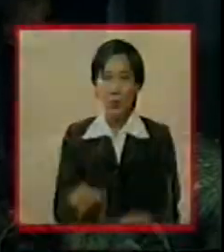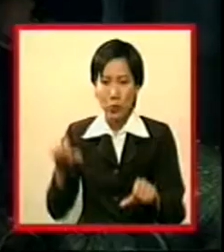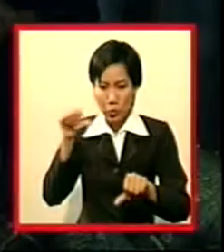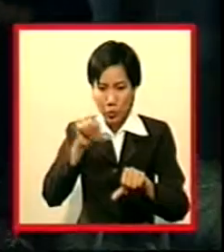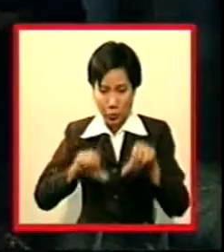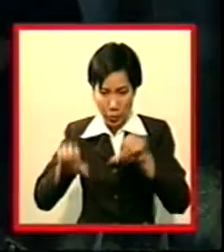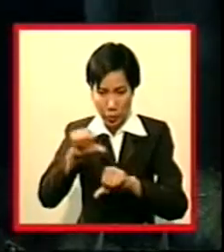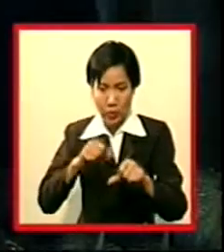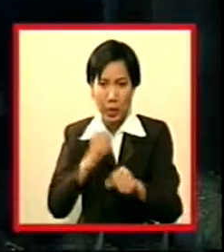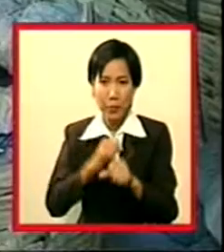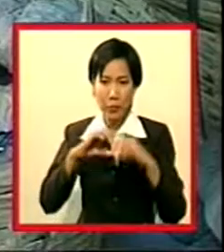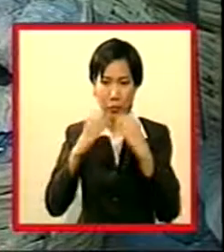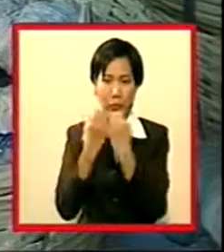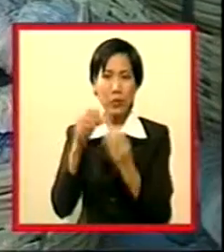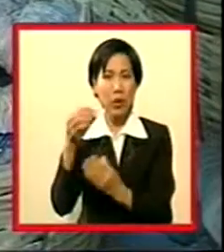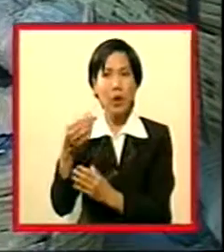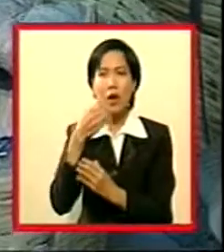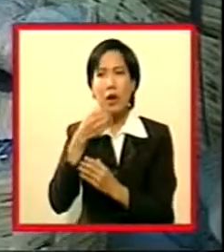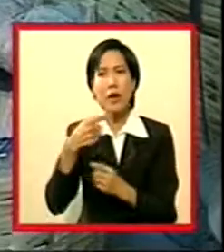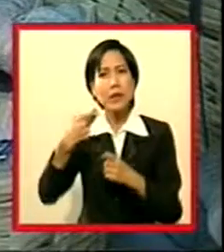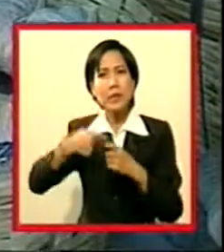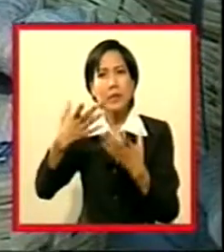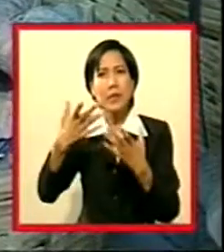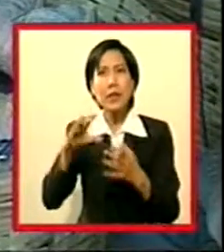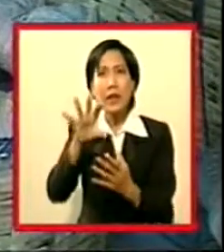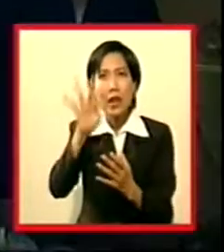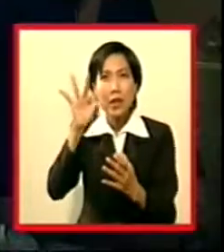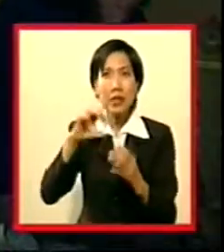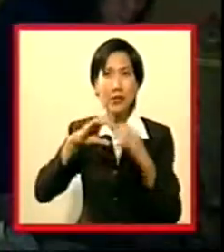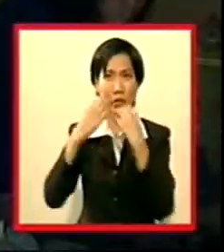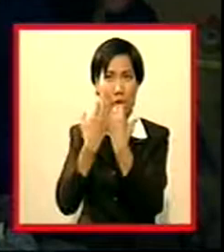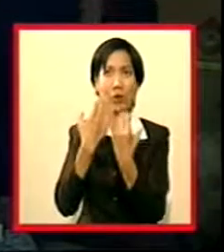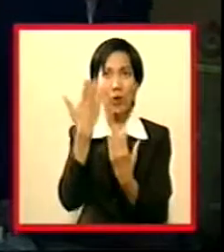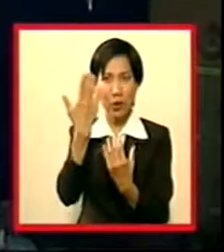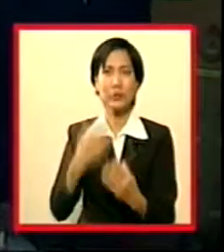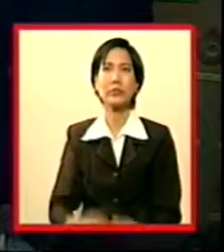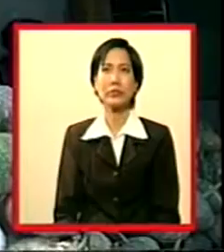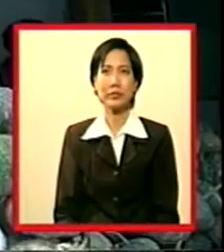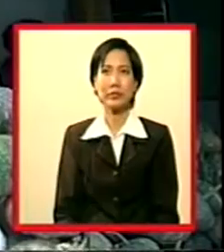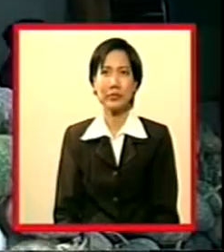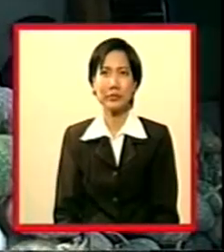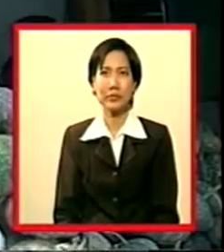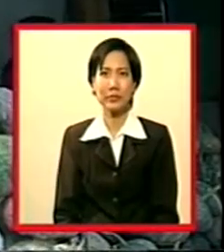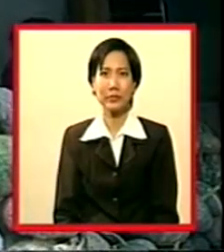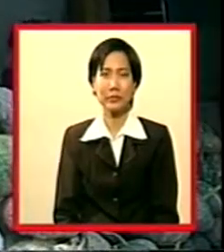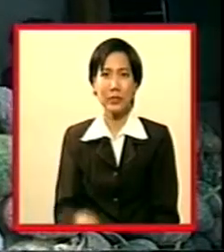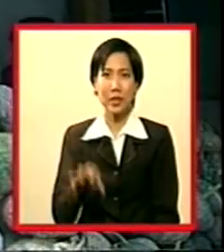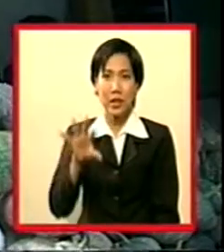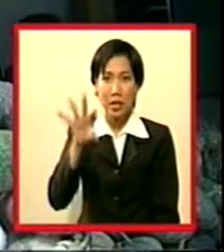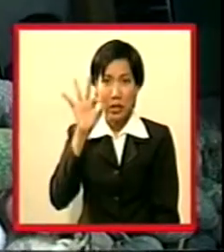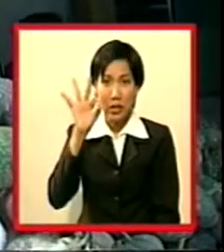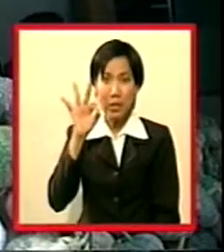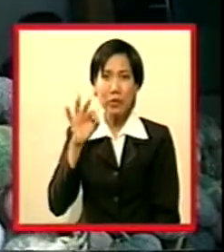การทำข้าวเกรียบฟักทองให้อร่อยนั้นไม่ยากครับจะเริ่มจากการคัดเลือกฟักทองกันเลยทีเดียวละ